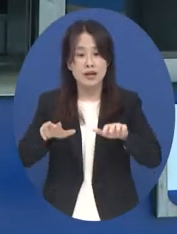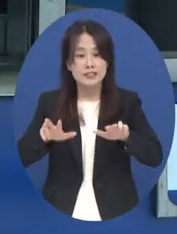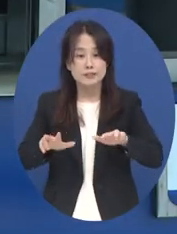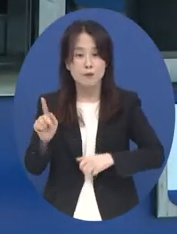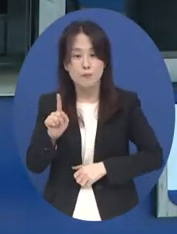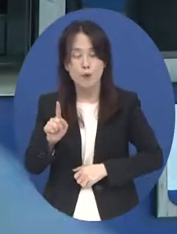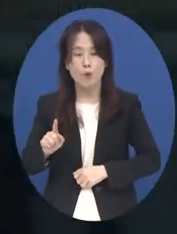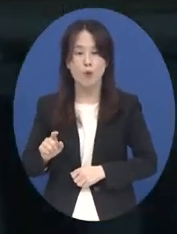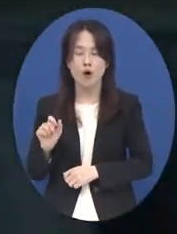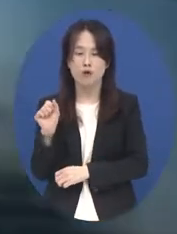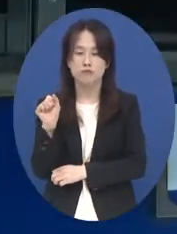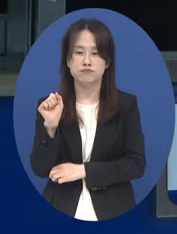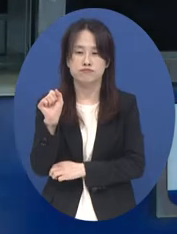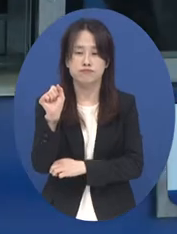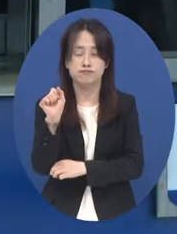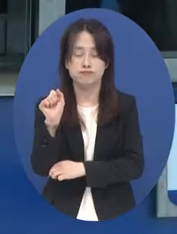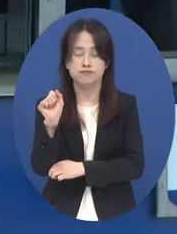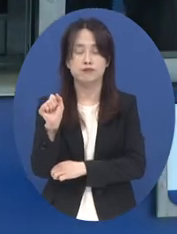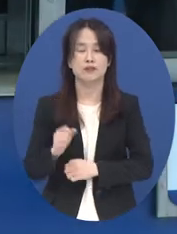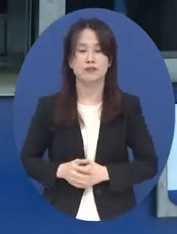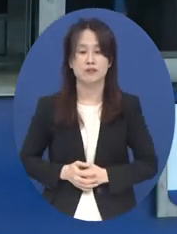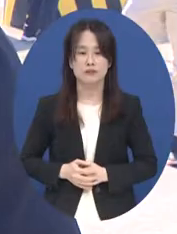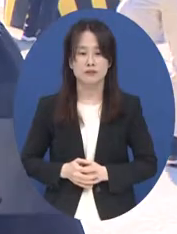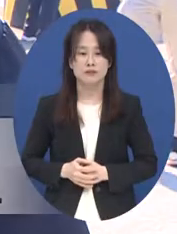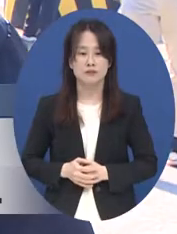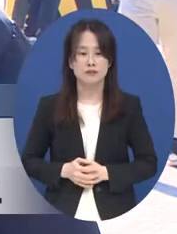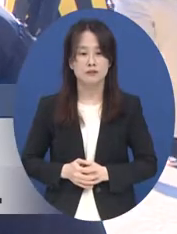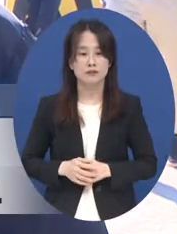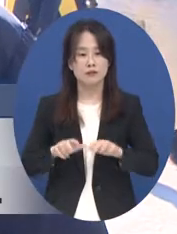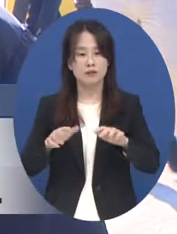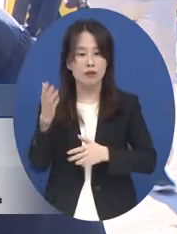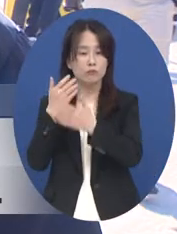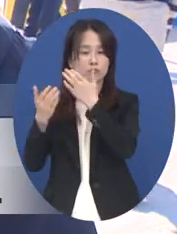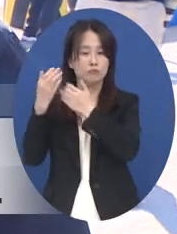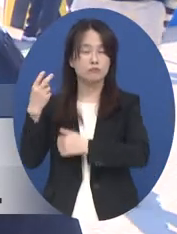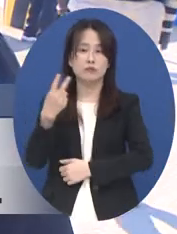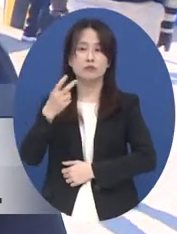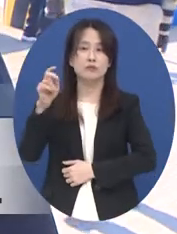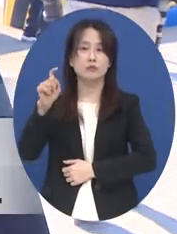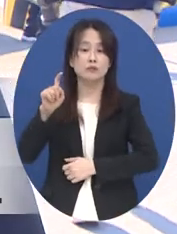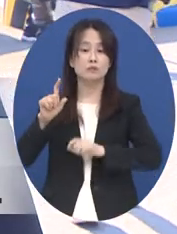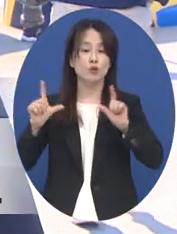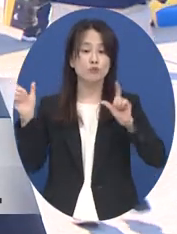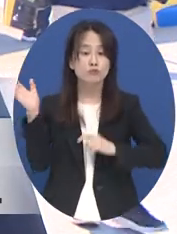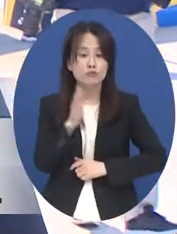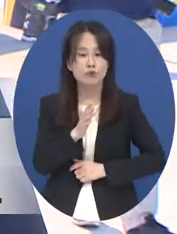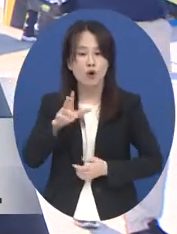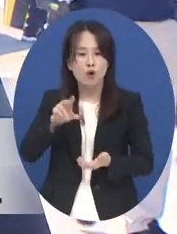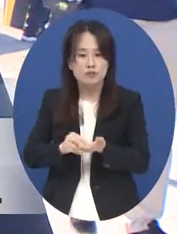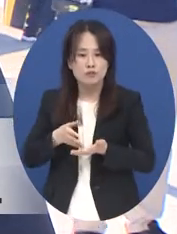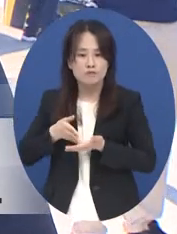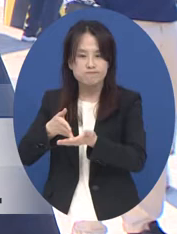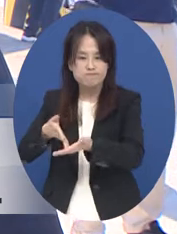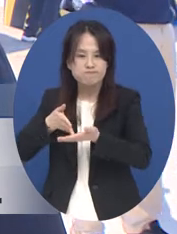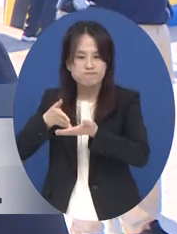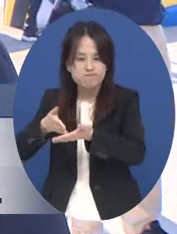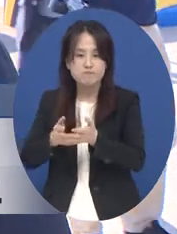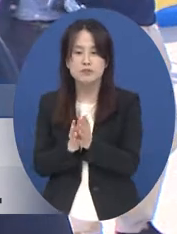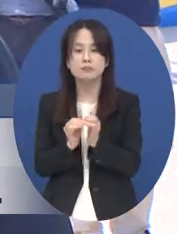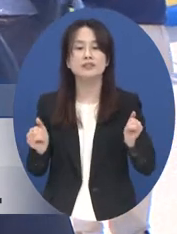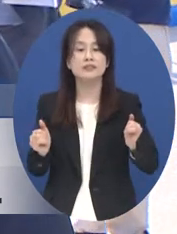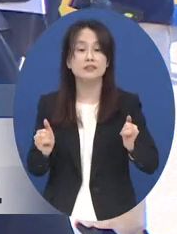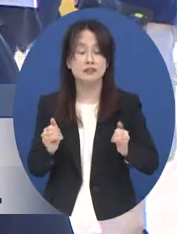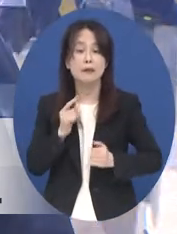지금은 정차하지 않고 그냥 통과하면 됩니다. 거슬러 올라가면 2010년도부터 문제 제기를 저희